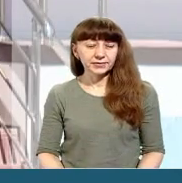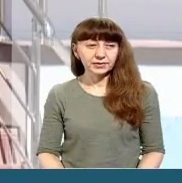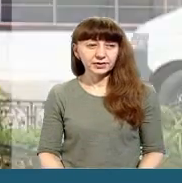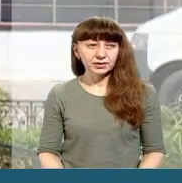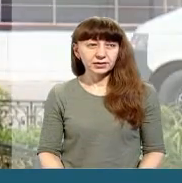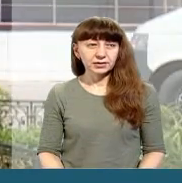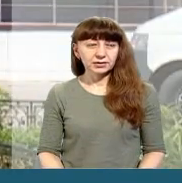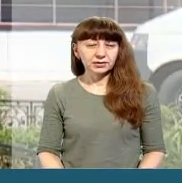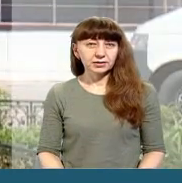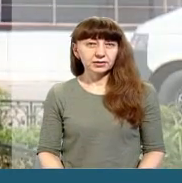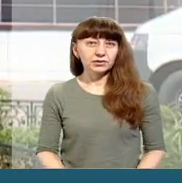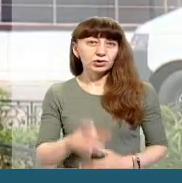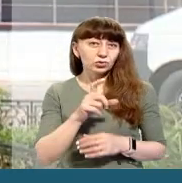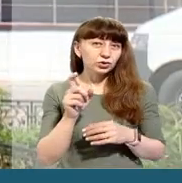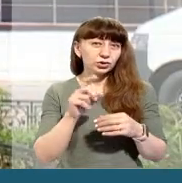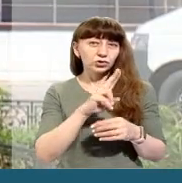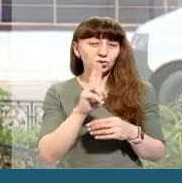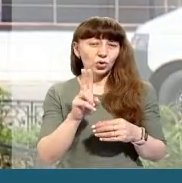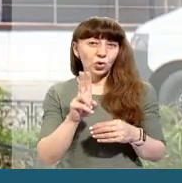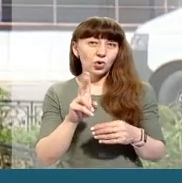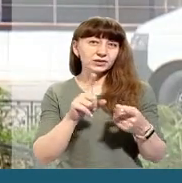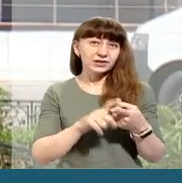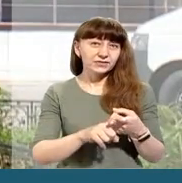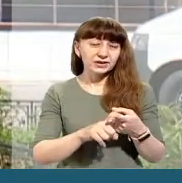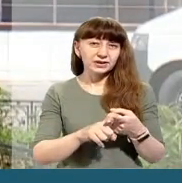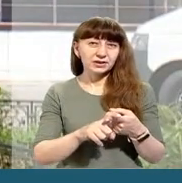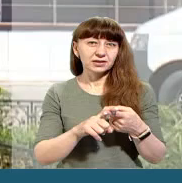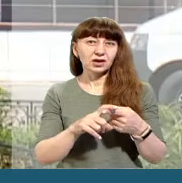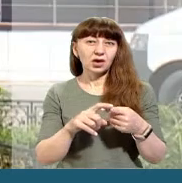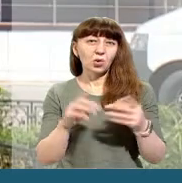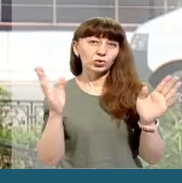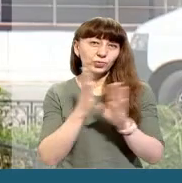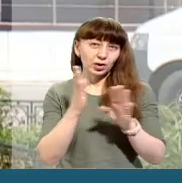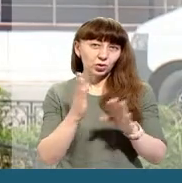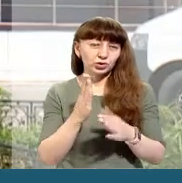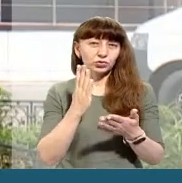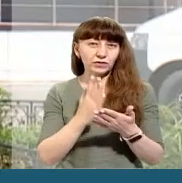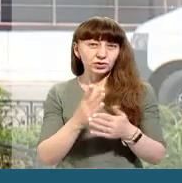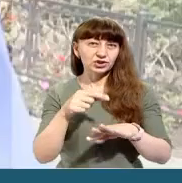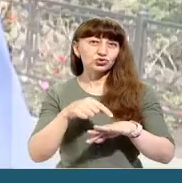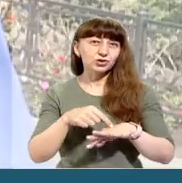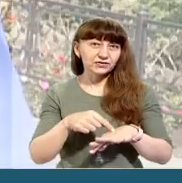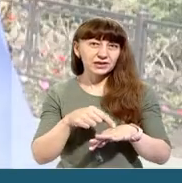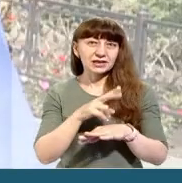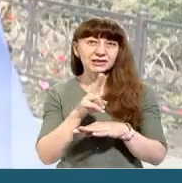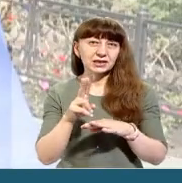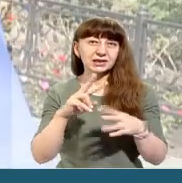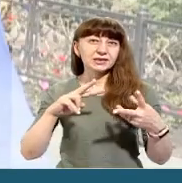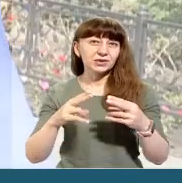науқастар салауатты өмір салтын ұстануы қажет. Көбірек қозғалып, ішімдік пен темекіден бас тарту жөн болар, дейді дәрігерлер.